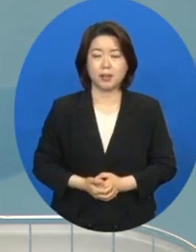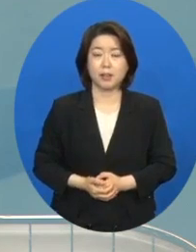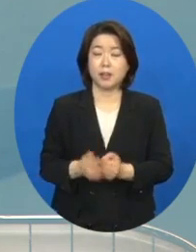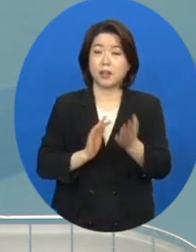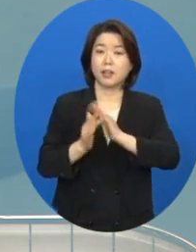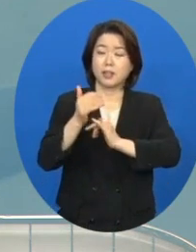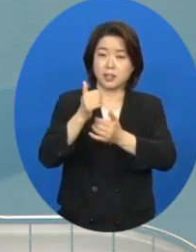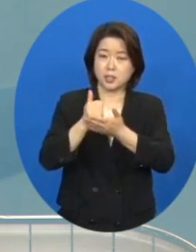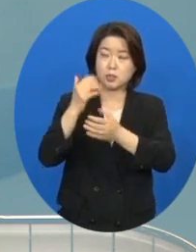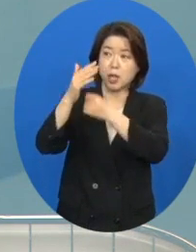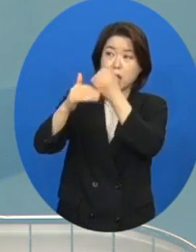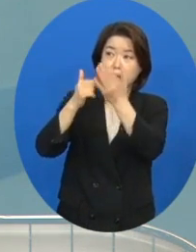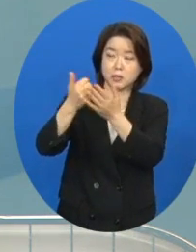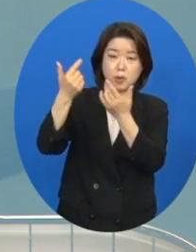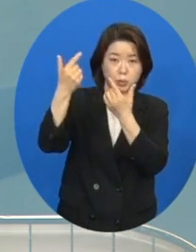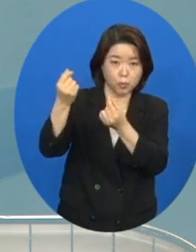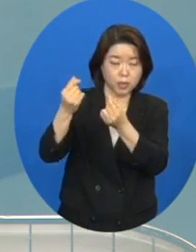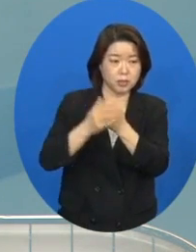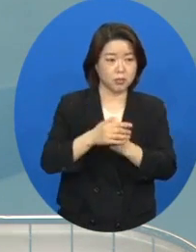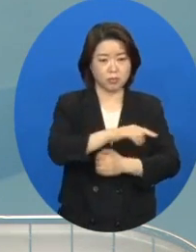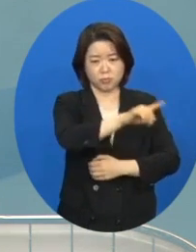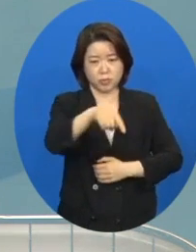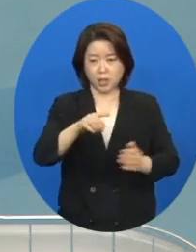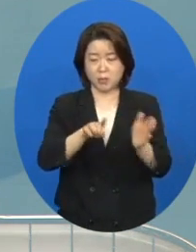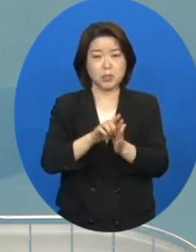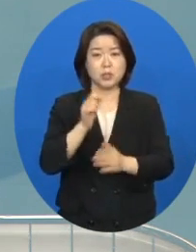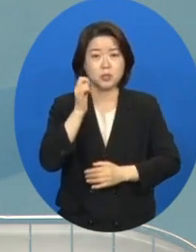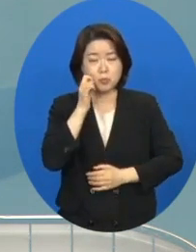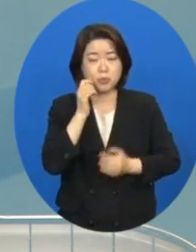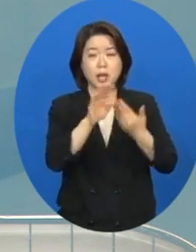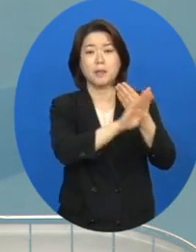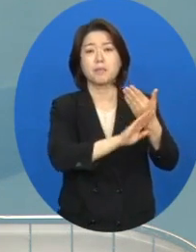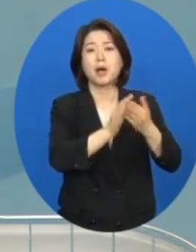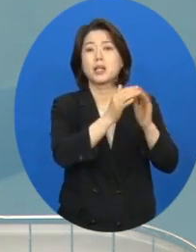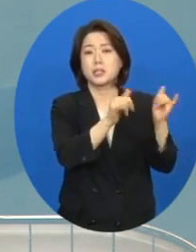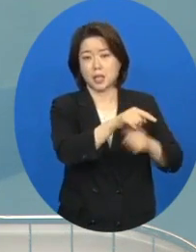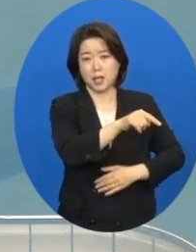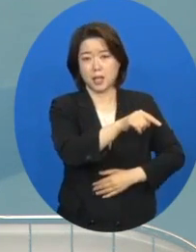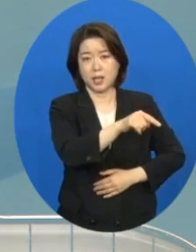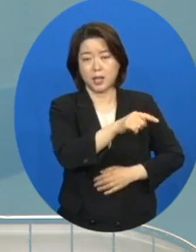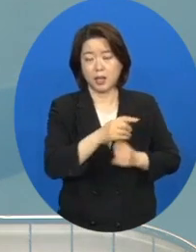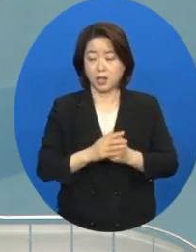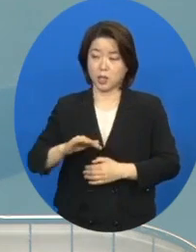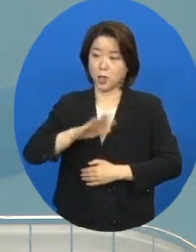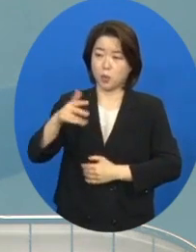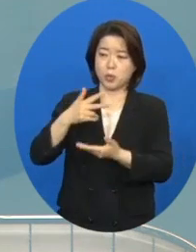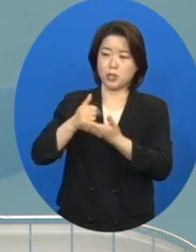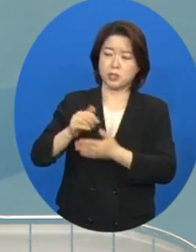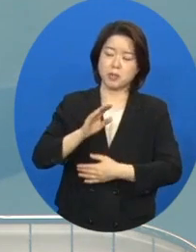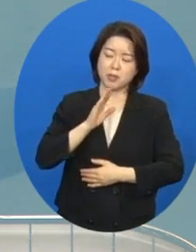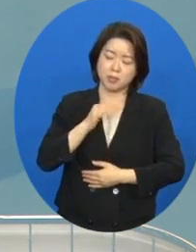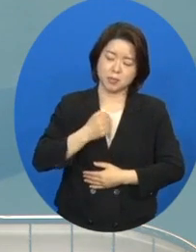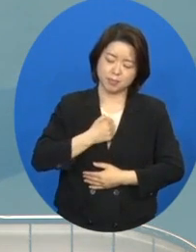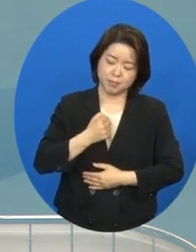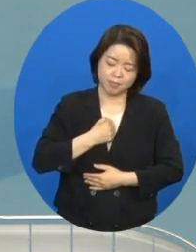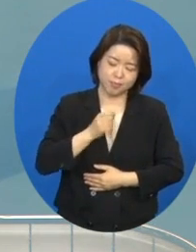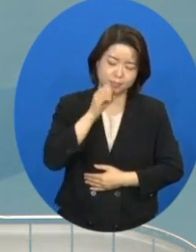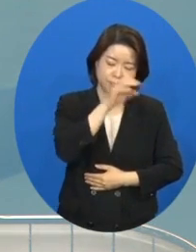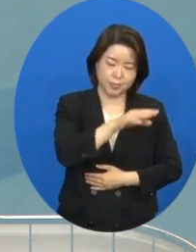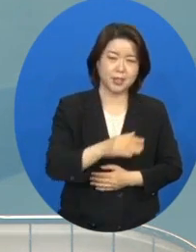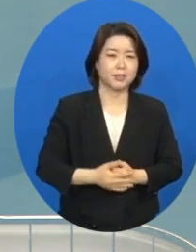예수님이 하나님이신 것을 전혀 믿지 못하는 바리새인들에게 우리 주님이 얼마나 답답하게